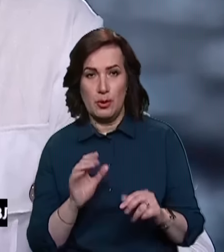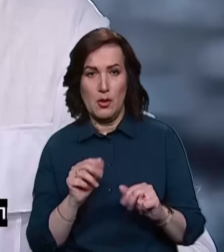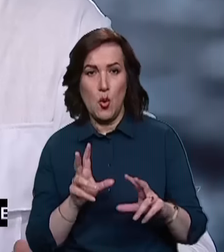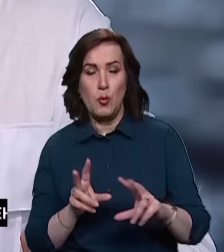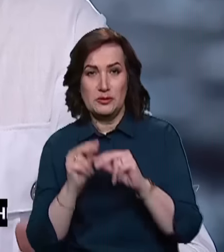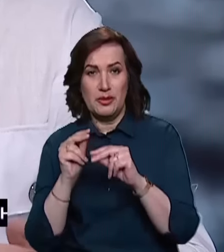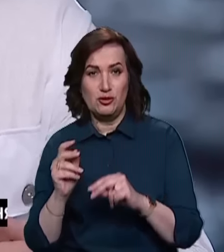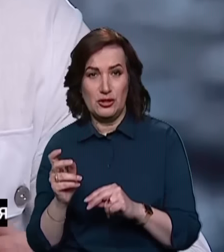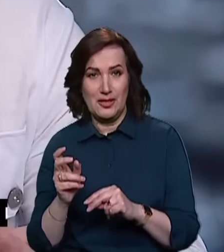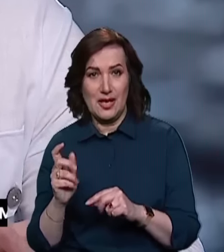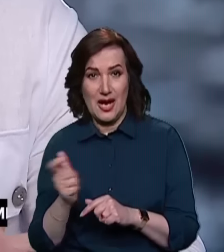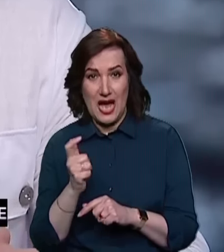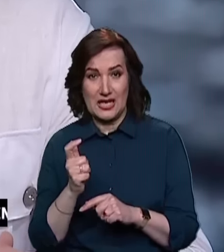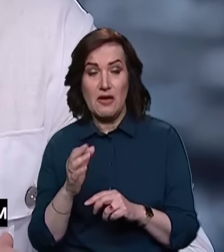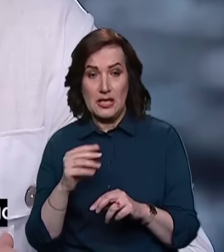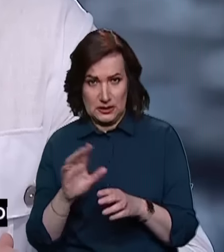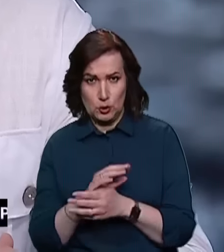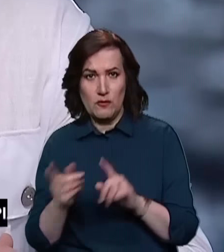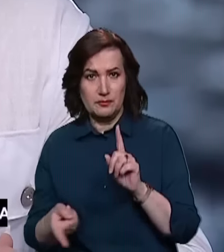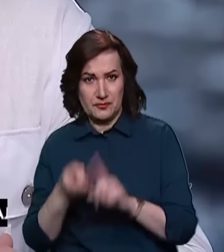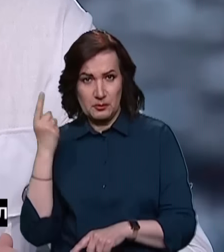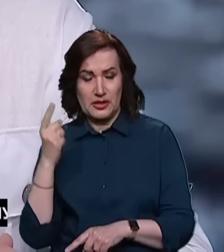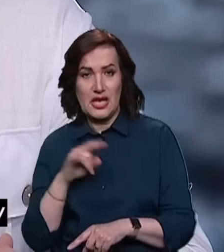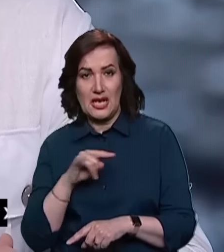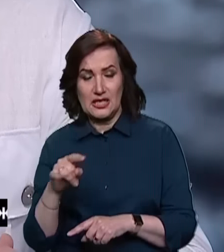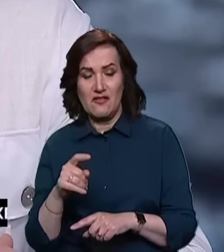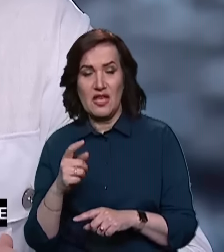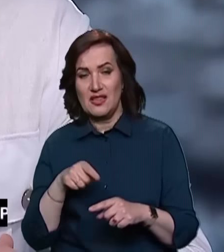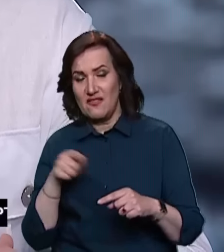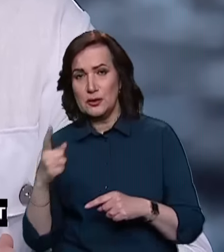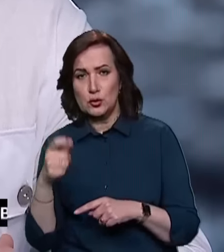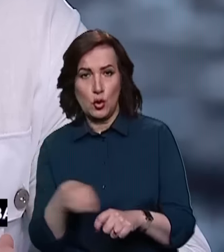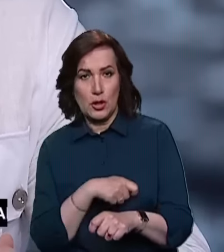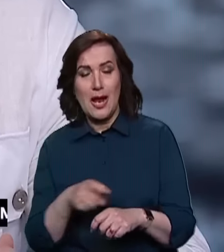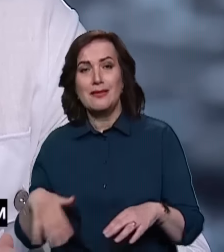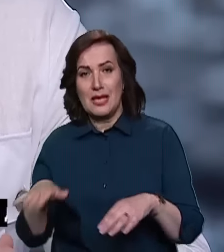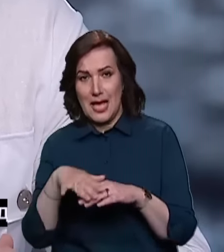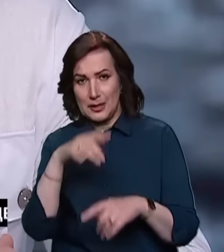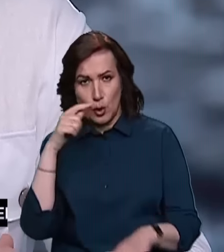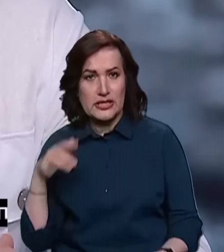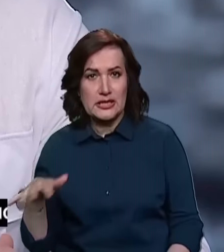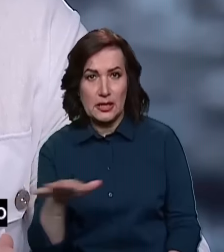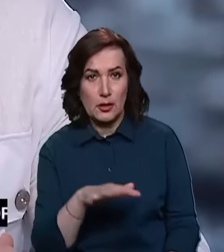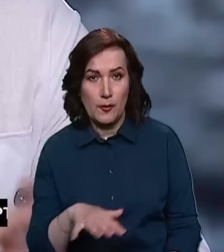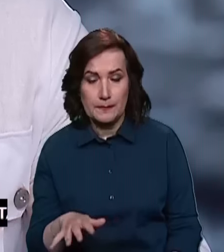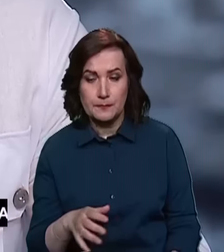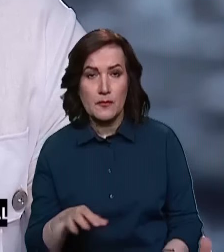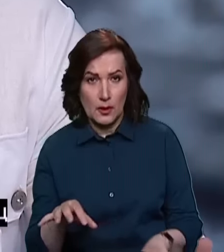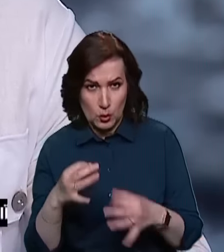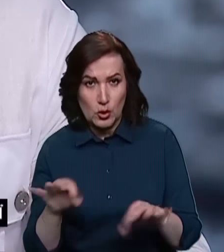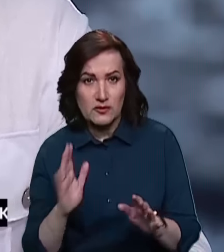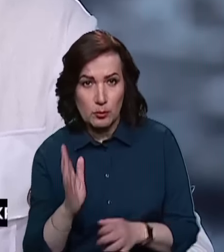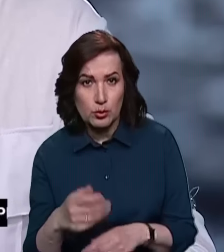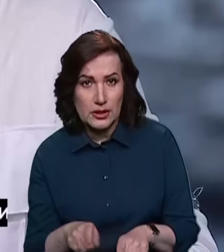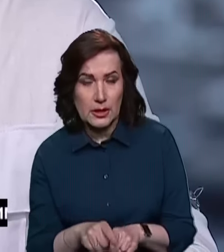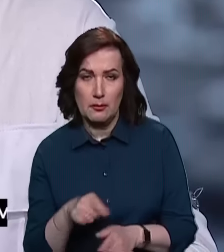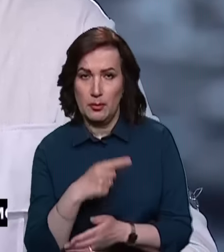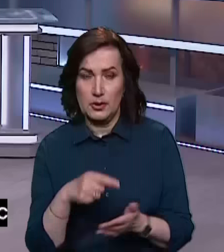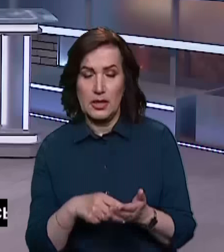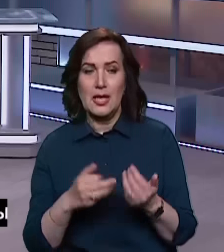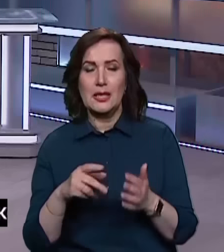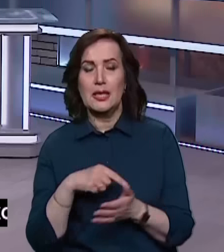Харків. Так. Це, знову ж таки, збиття літаків на відстанях понад 100 кілометрів, а це над територією Російської Федерації. Буде такий дозвіл? питання.